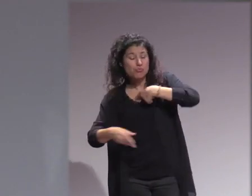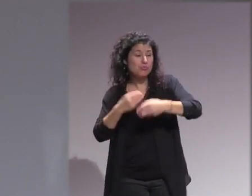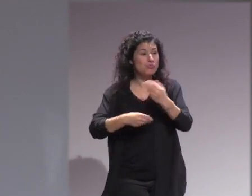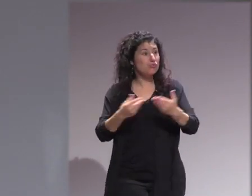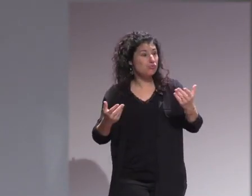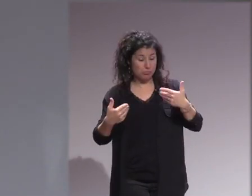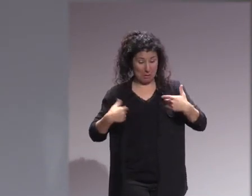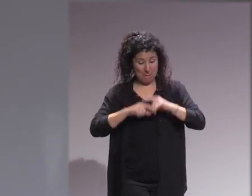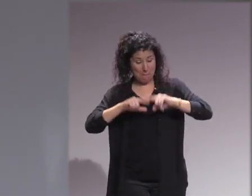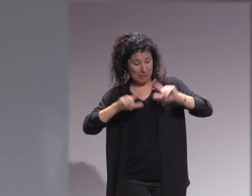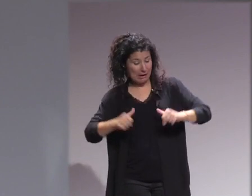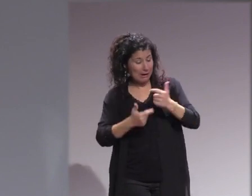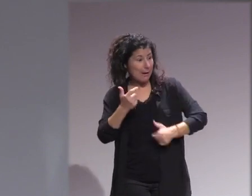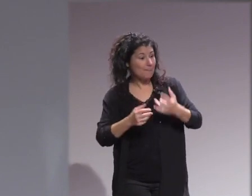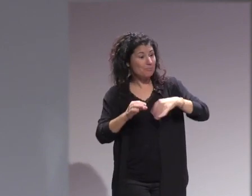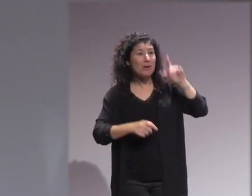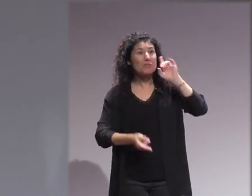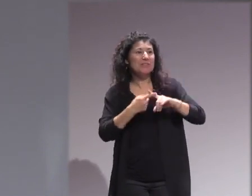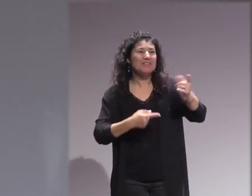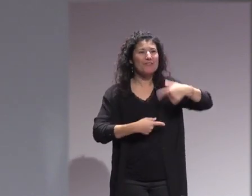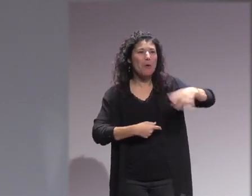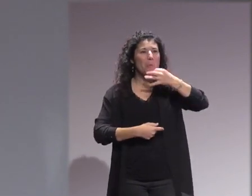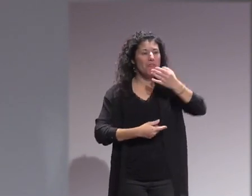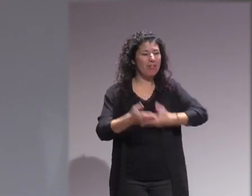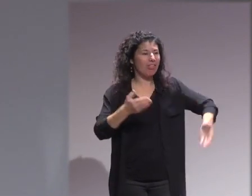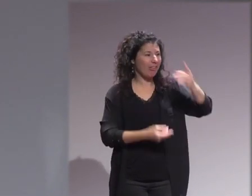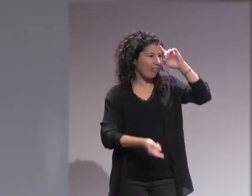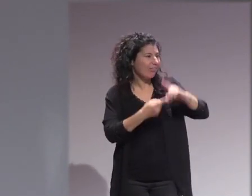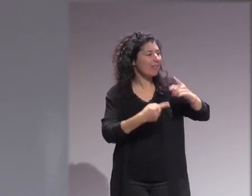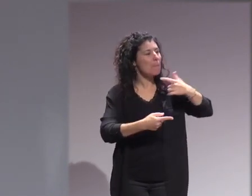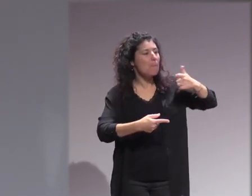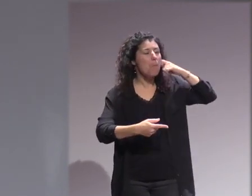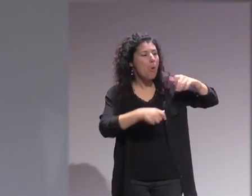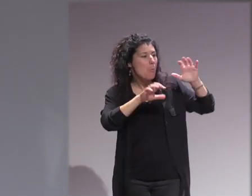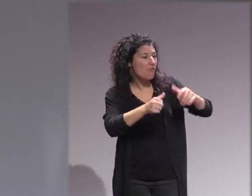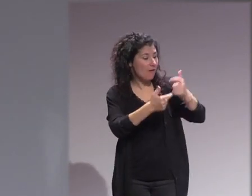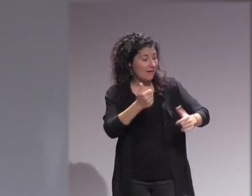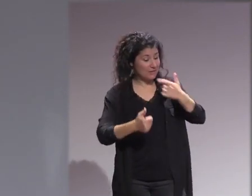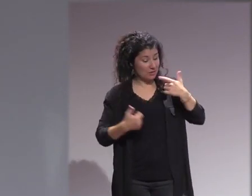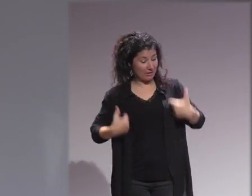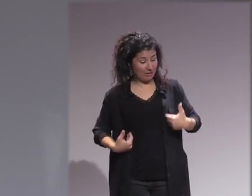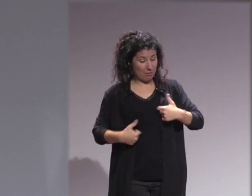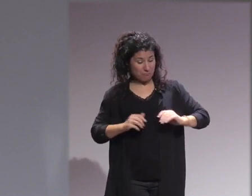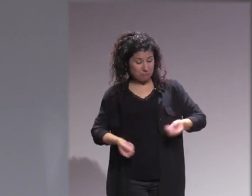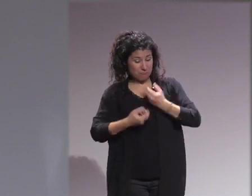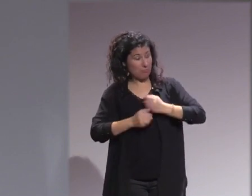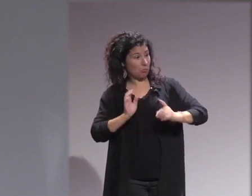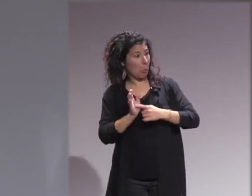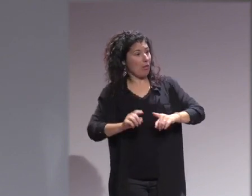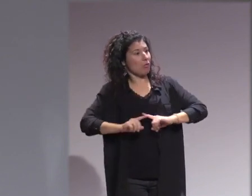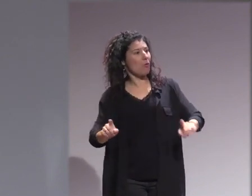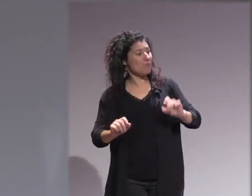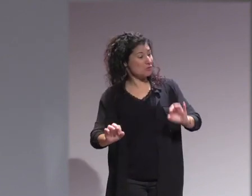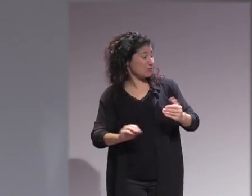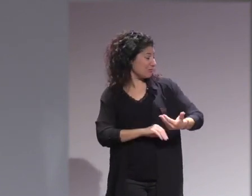cas-là, dans un agenda homophobe, ben, ça non plus, ce n'est pas donner la parole aux personnes adoptées. Et donc, voilà, jusqu'à un passé très récent, il nous était